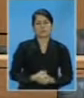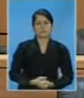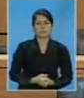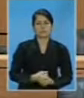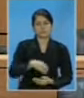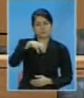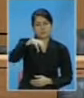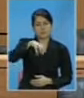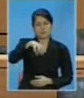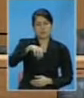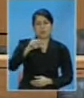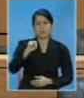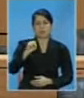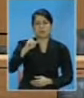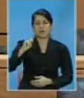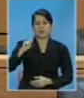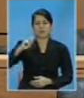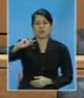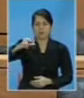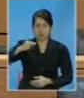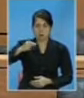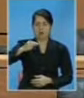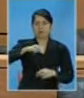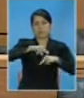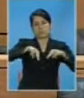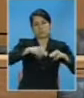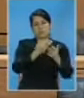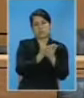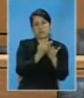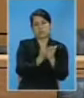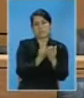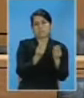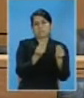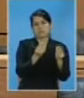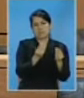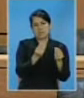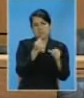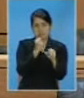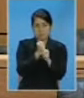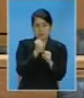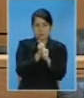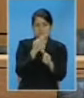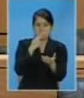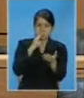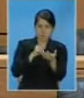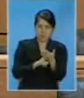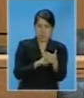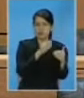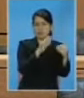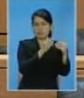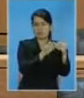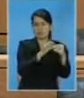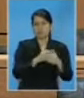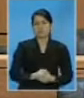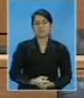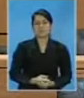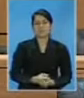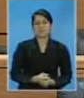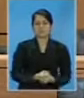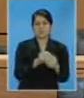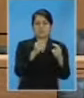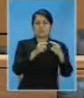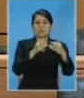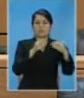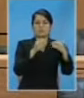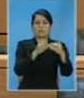งานตรวจเงินแผ่นดินได้ทำหนังสือถึงท่านถึงรัฐมนตรีว่